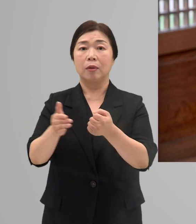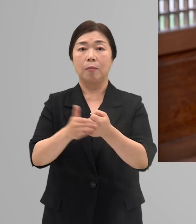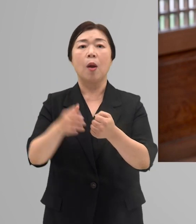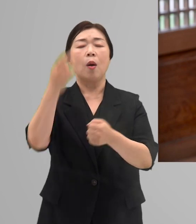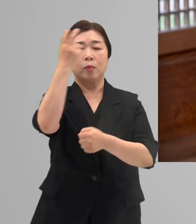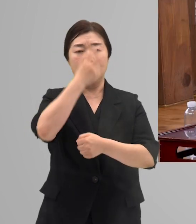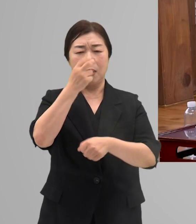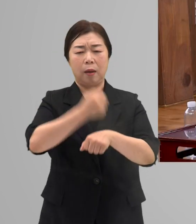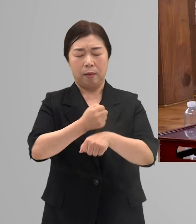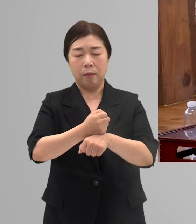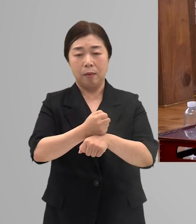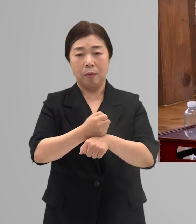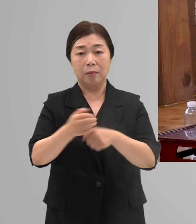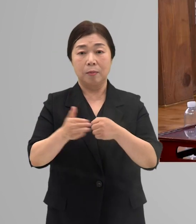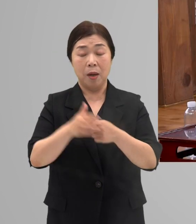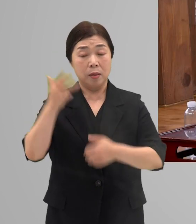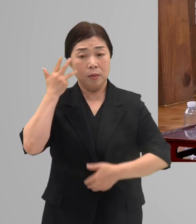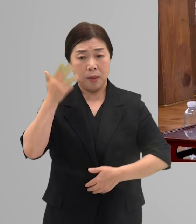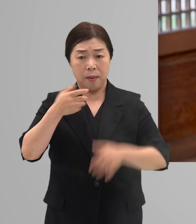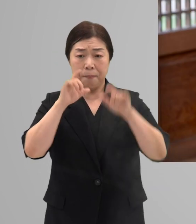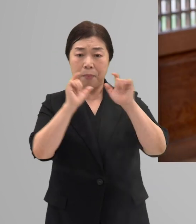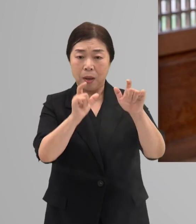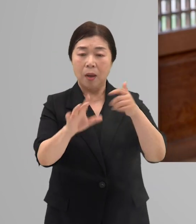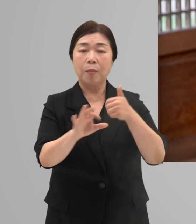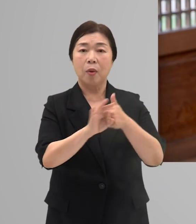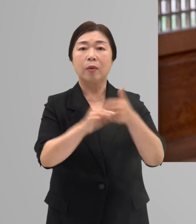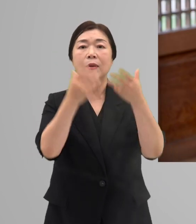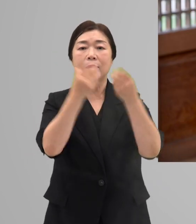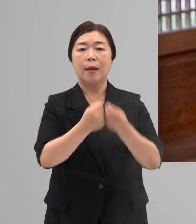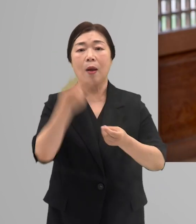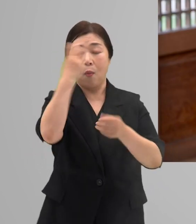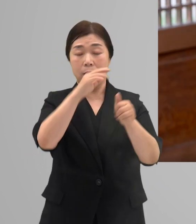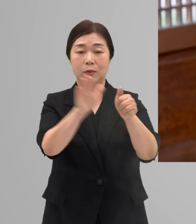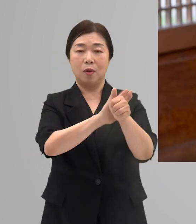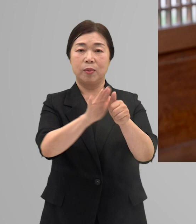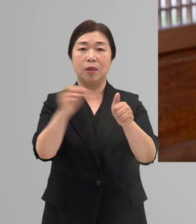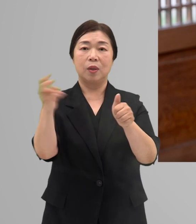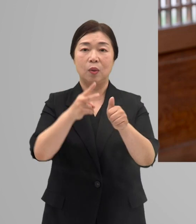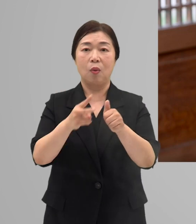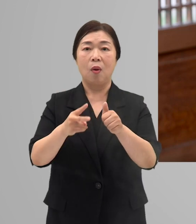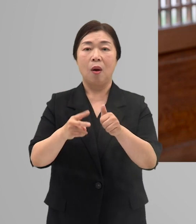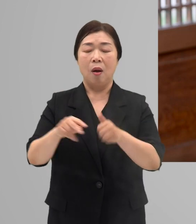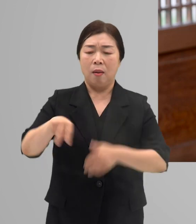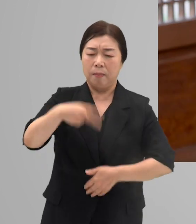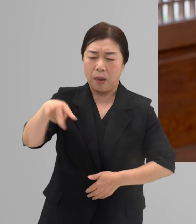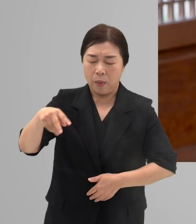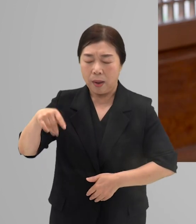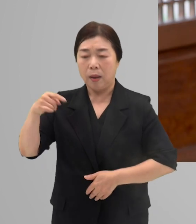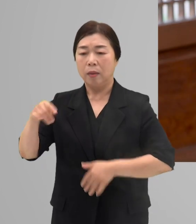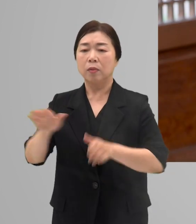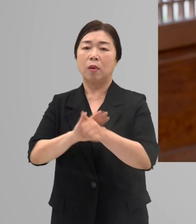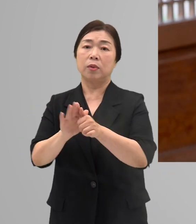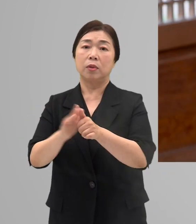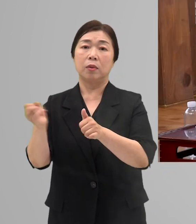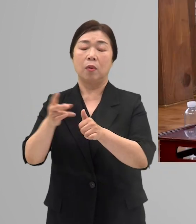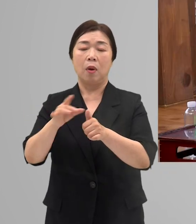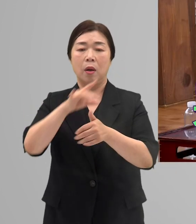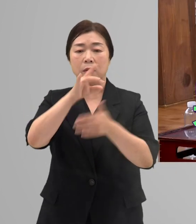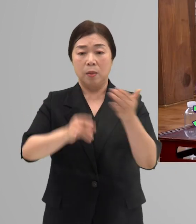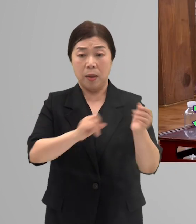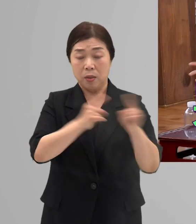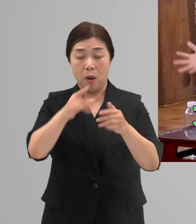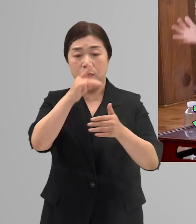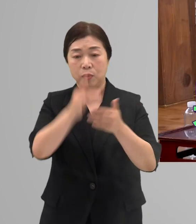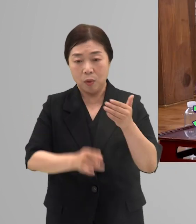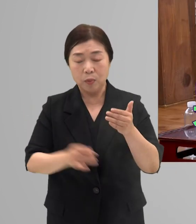검사를 시행을 해요. 치매로 진단받게 되면 사례관리 서비스라든지 배외인식 서비스라든지 치매 재활 프로그램 그리고